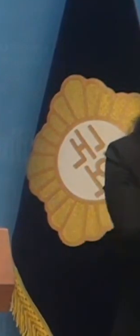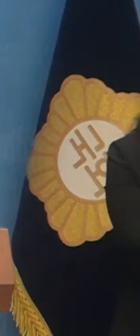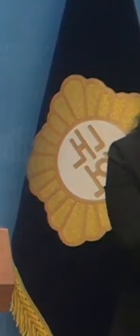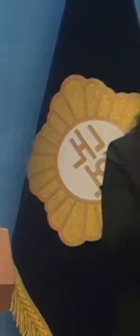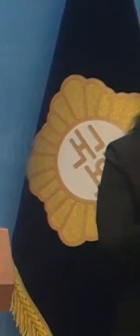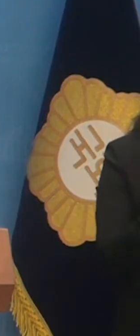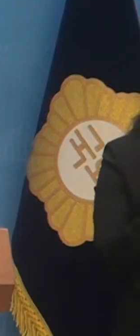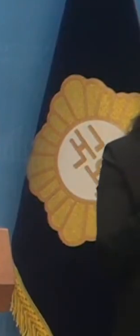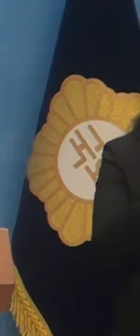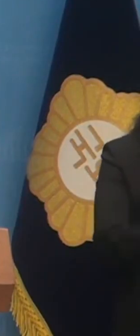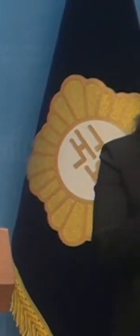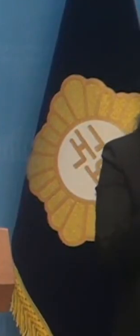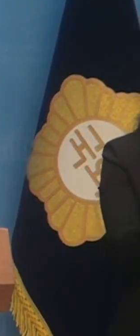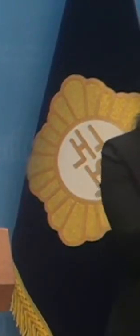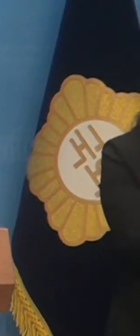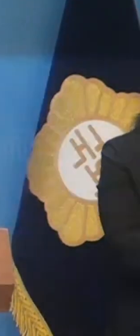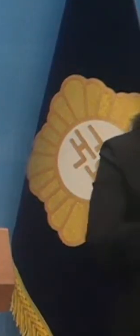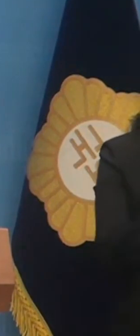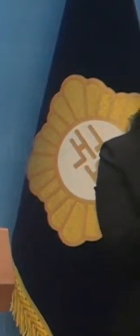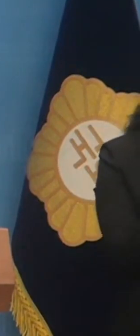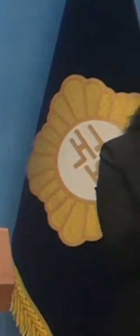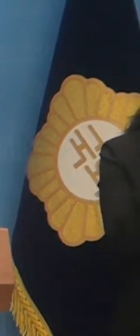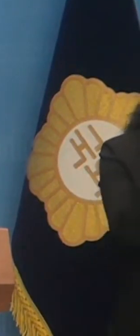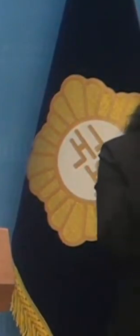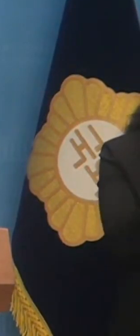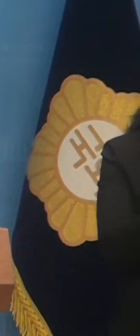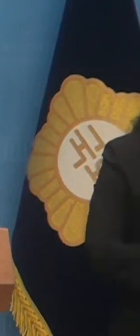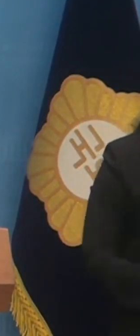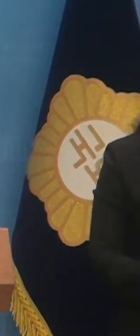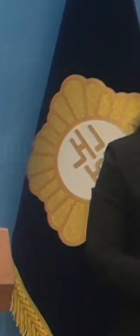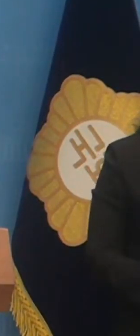공조를 강화하기 위한 노력을 하겠습니다.